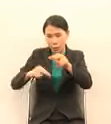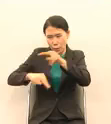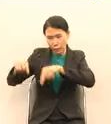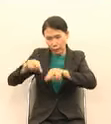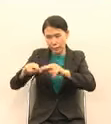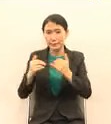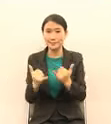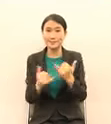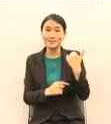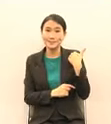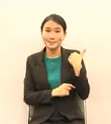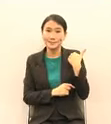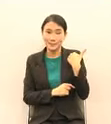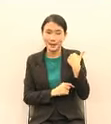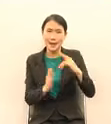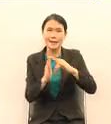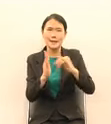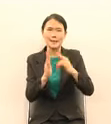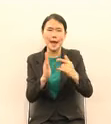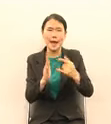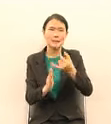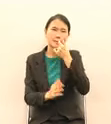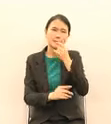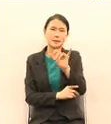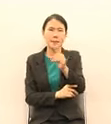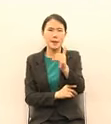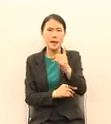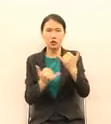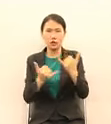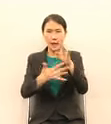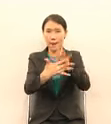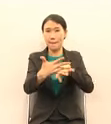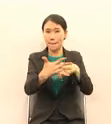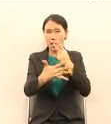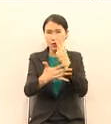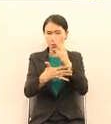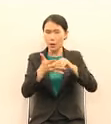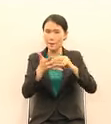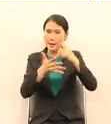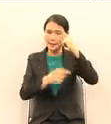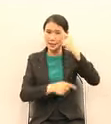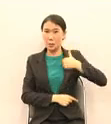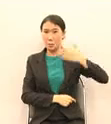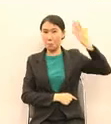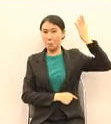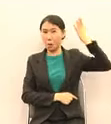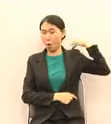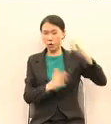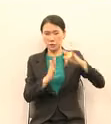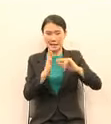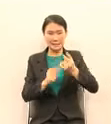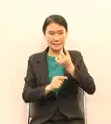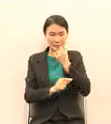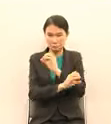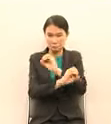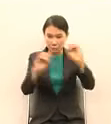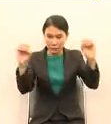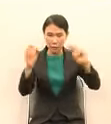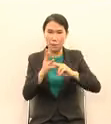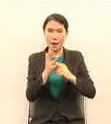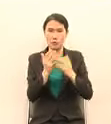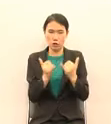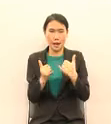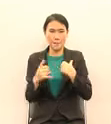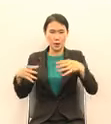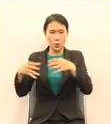มรับว่ายาบางตัวที่ก็อยู่ในแผนการรักษาแล้วจากเดิมเราไม่มียาเลยใช่ไหมฮะเราก็เริ่มให้ยา